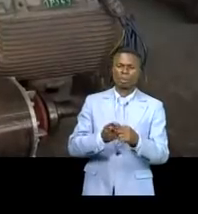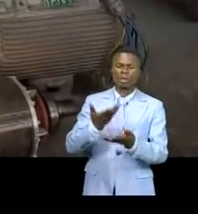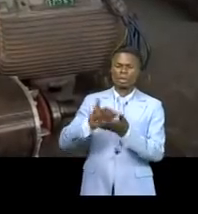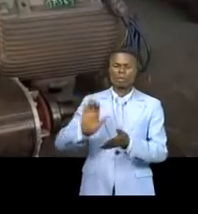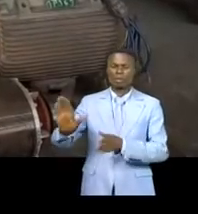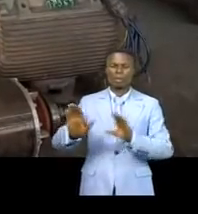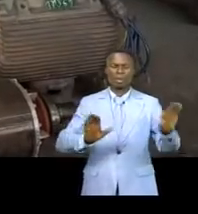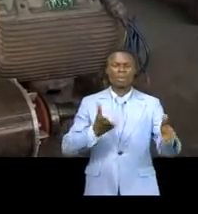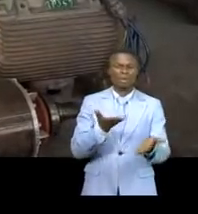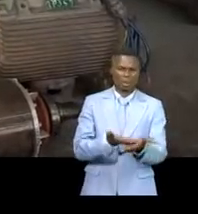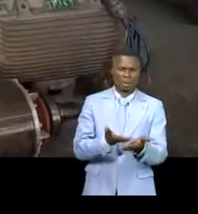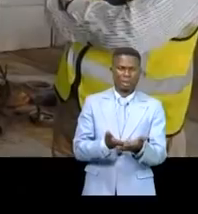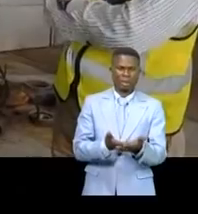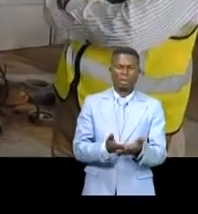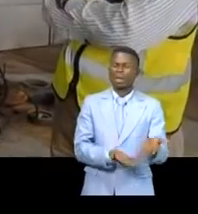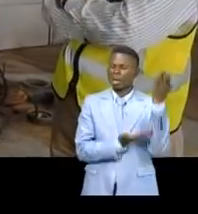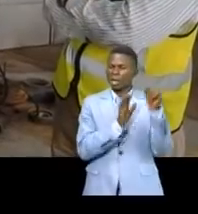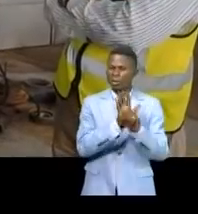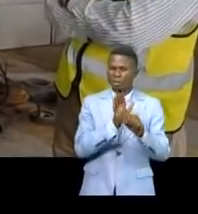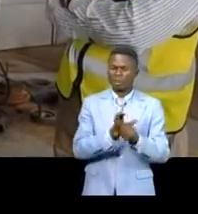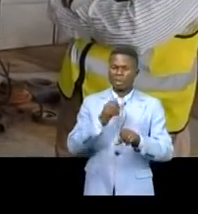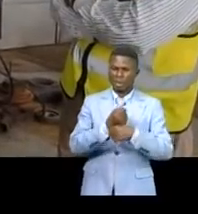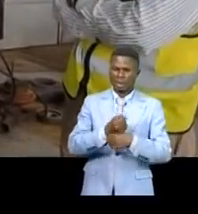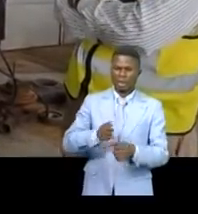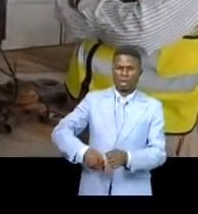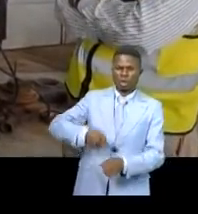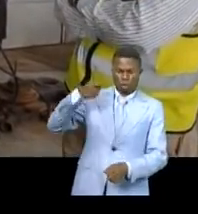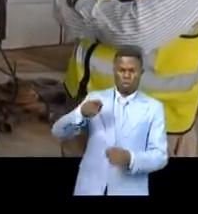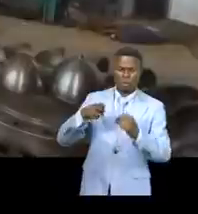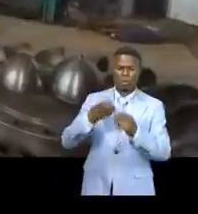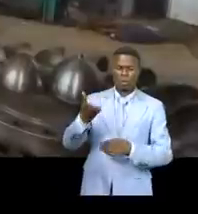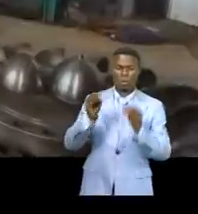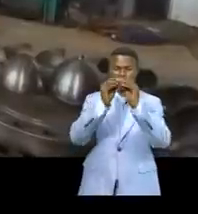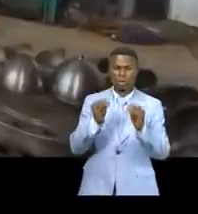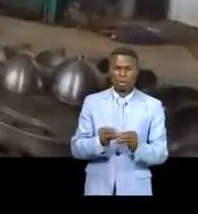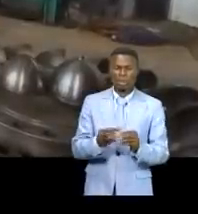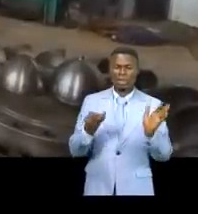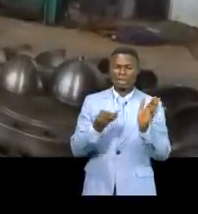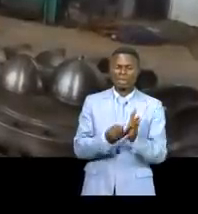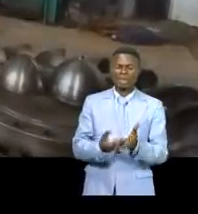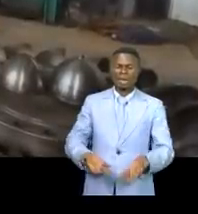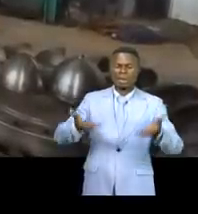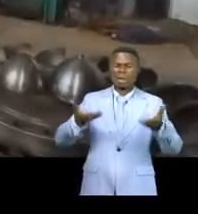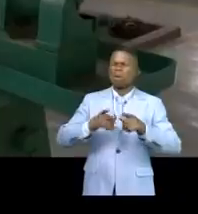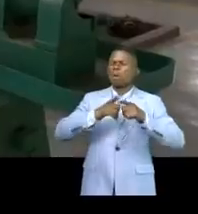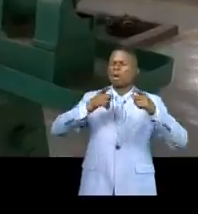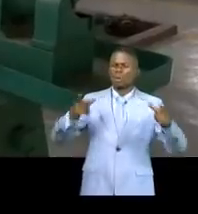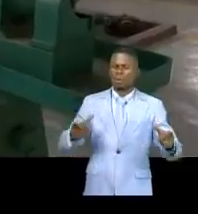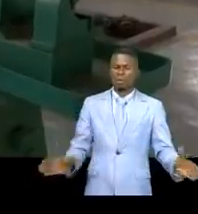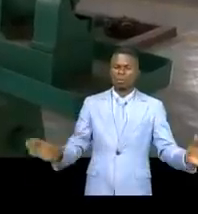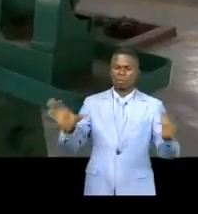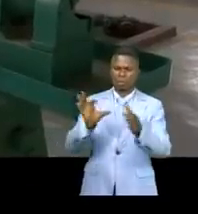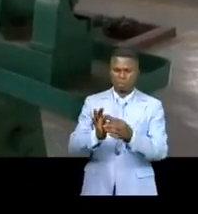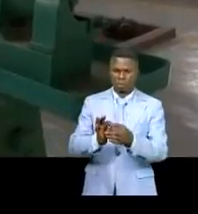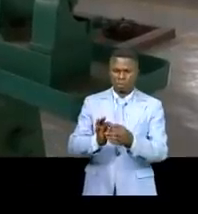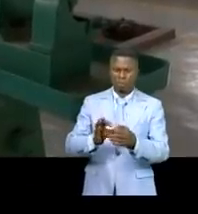parties importantes, très essentielles qui composent une turbine. Au total, 7 tonnes de ces outils seront rassemblées